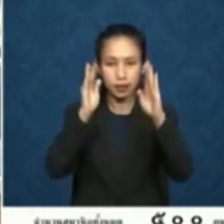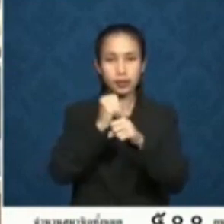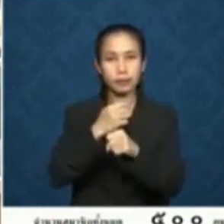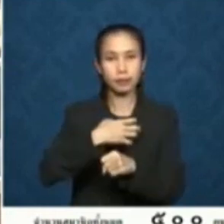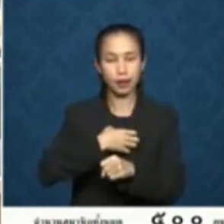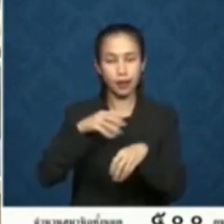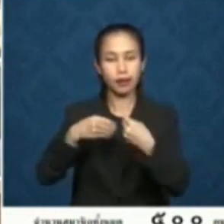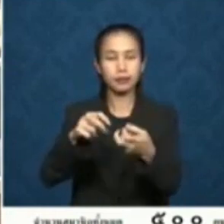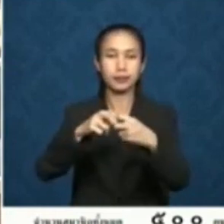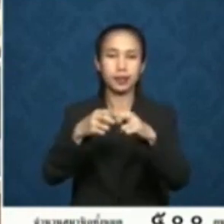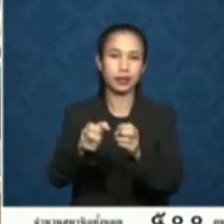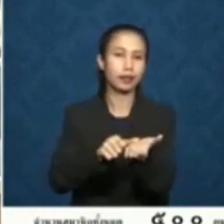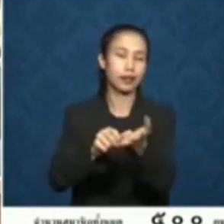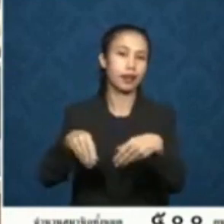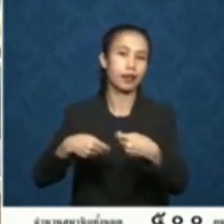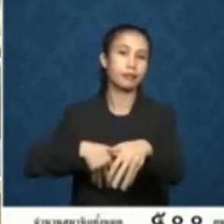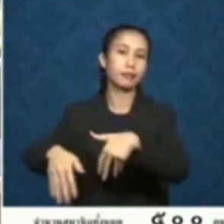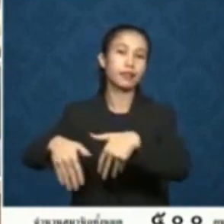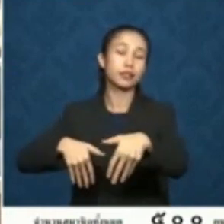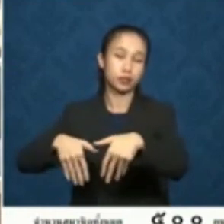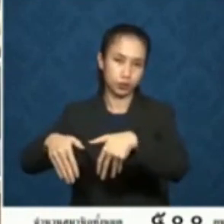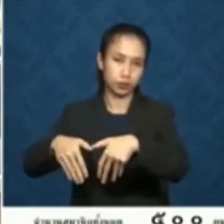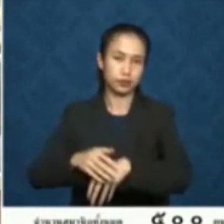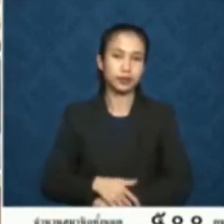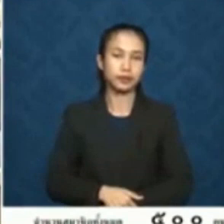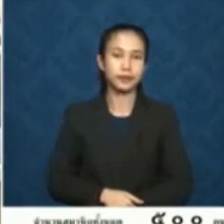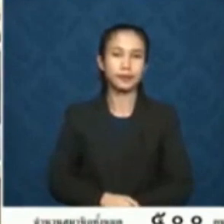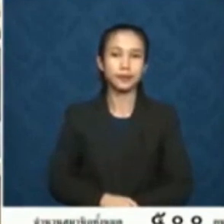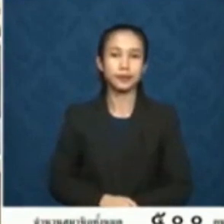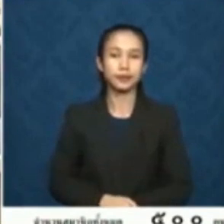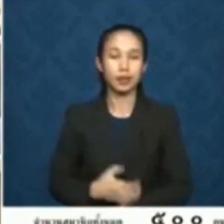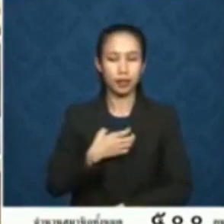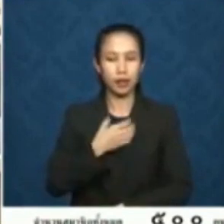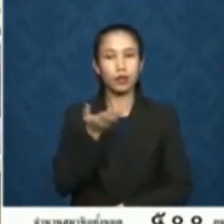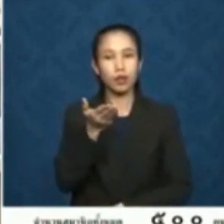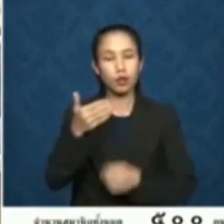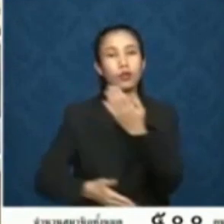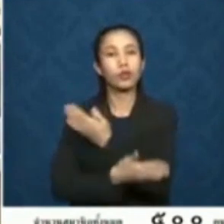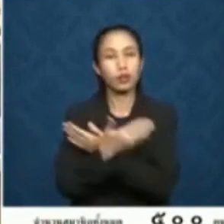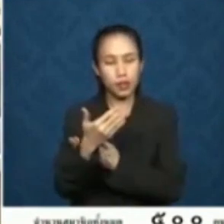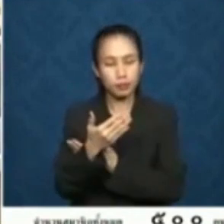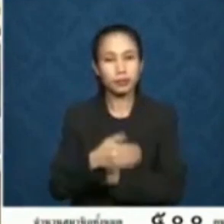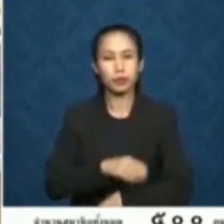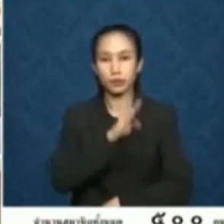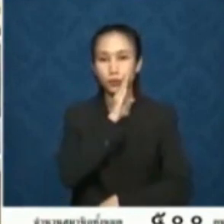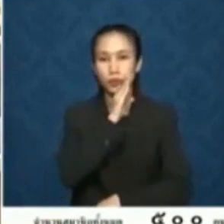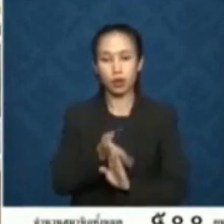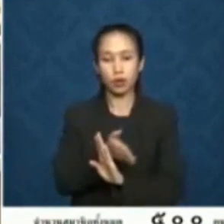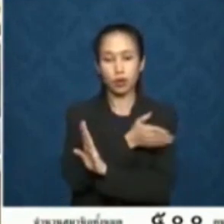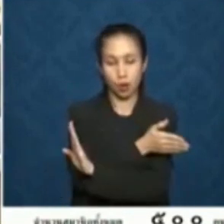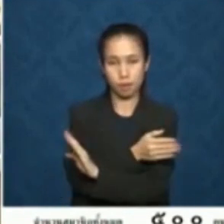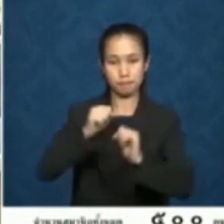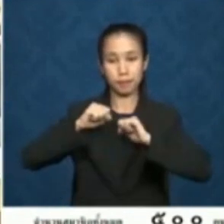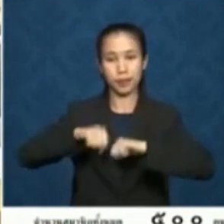เราตั้งใจทำทั้งนั้นแล้วก็เป็นเจตนาดีที่ตั้งใจที่จะแก้ไขปัญหาให้กับพี่น้องประชาชนเพราะฉะนั้นสั้นๆนิดเดียวครับอยากจะขอโอกาสท่านประธ